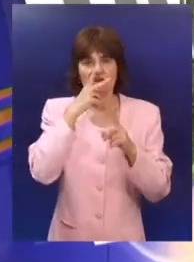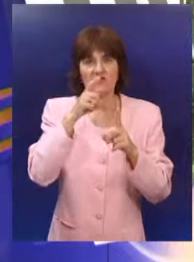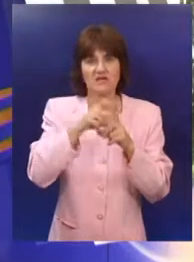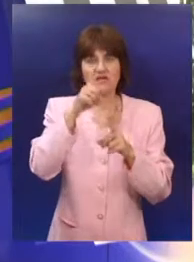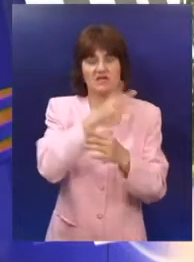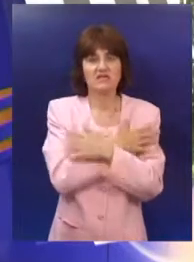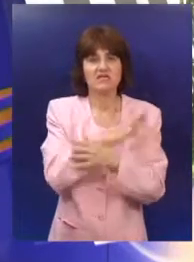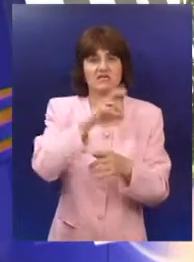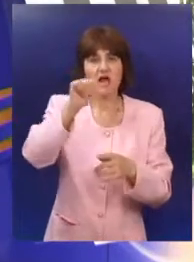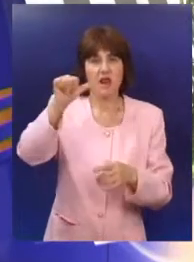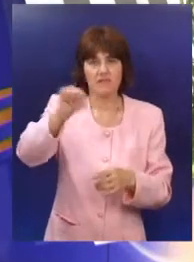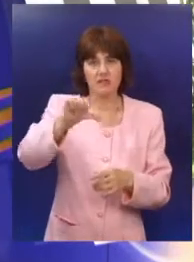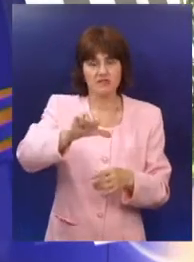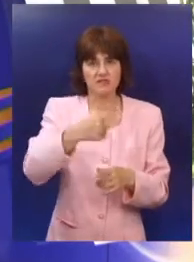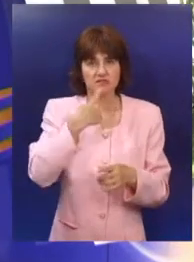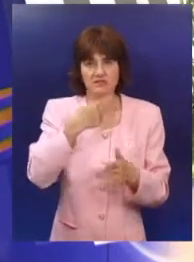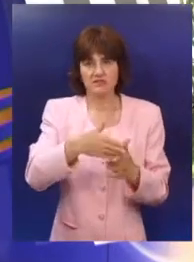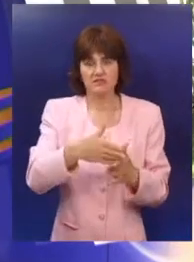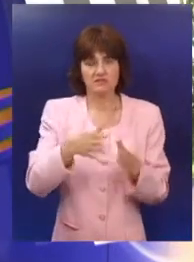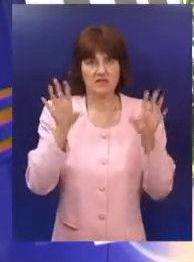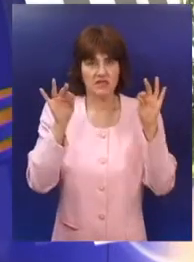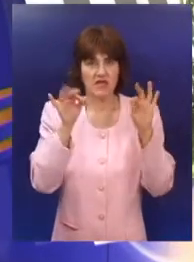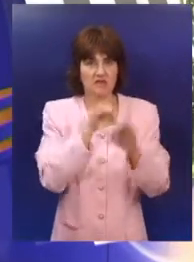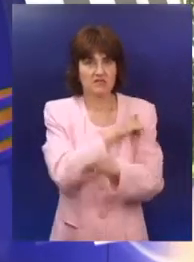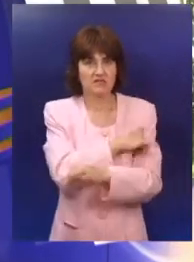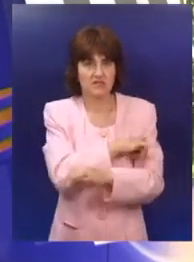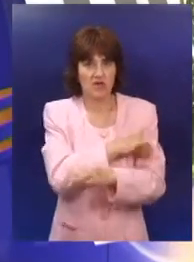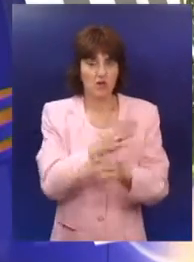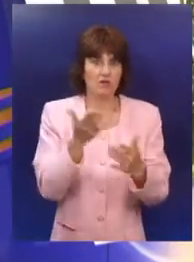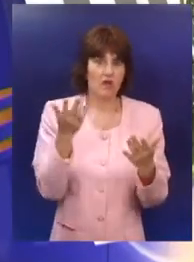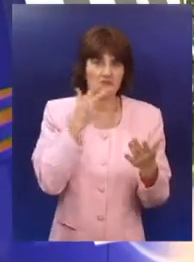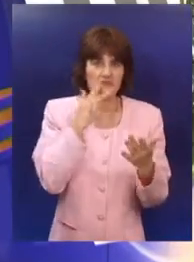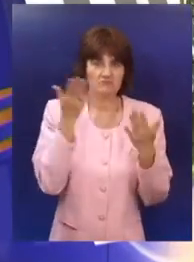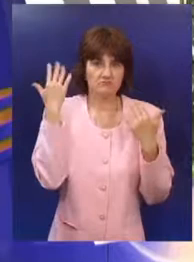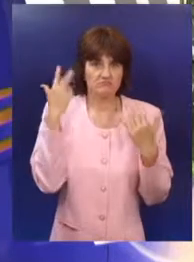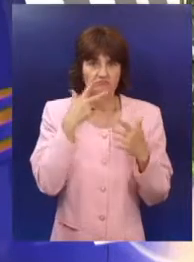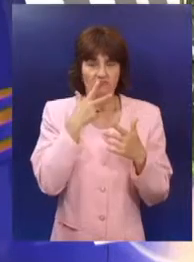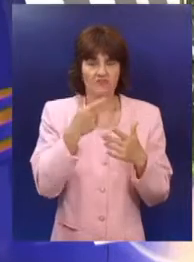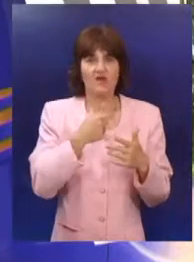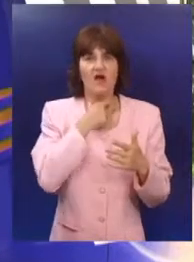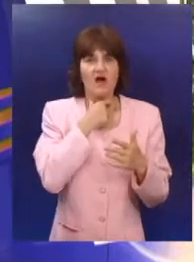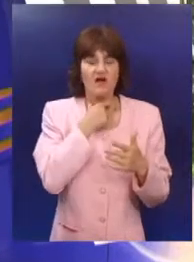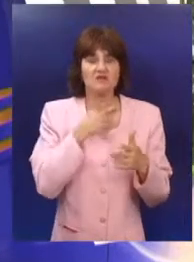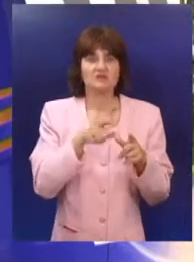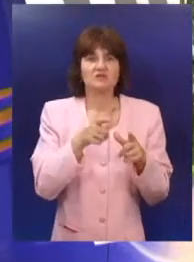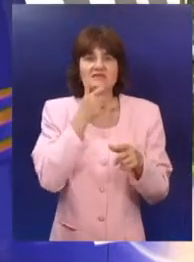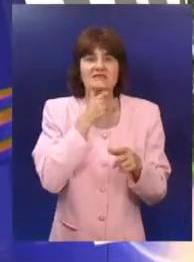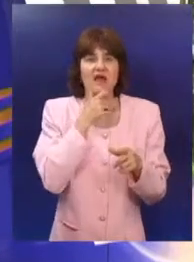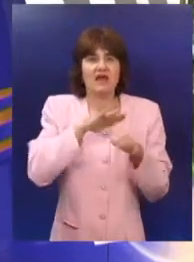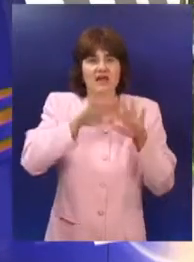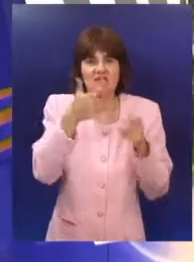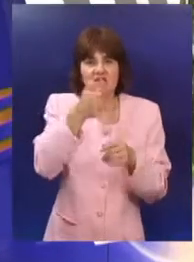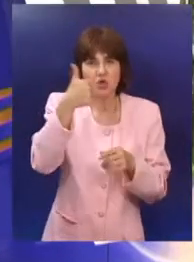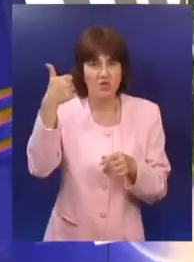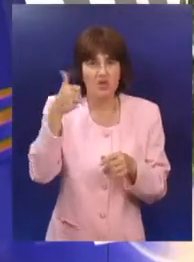i naravno ljudi ugrađuju gas u ta vozila. Pre 10 godina ili više se uglavnom ugrađivalo u Lade,